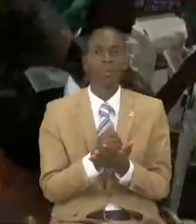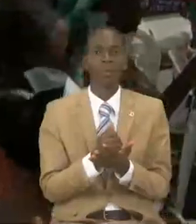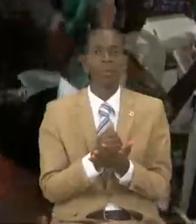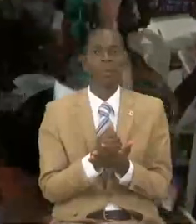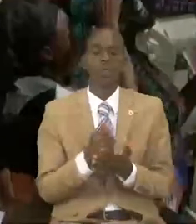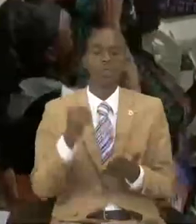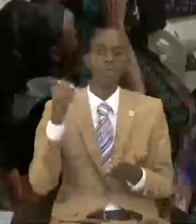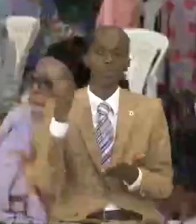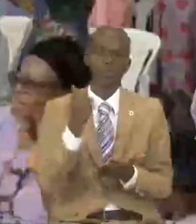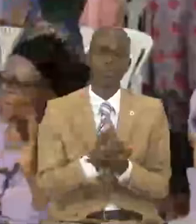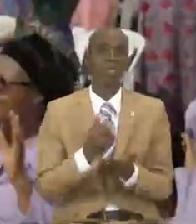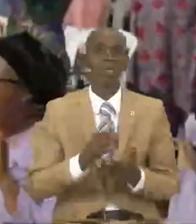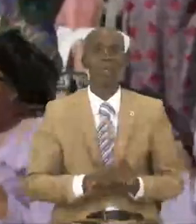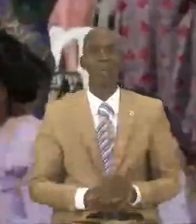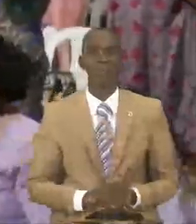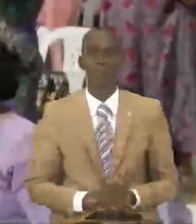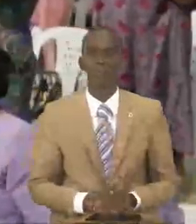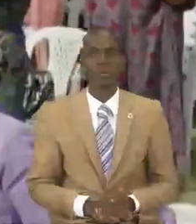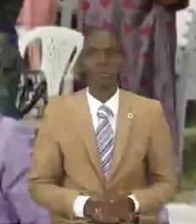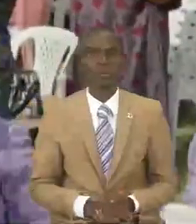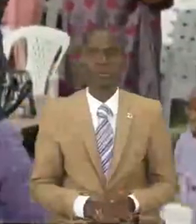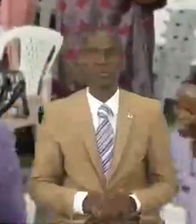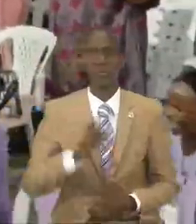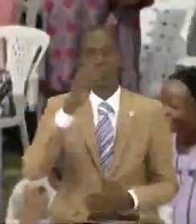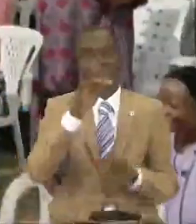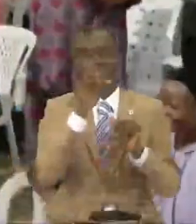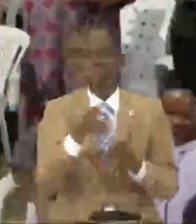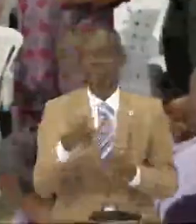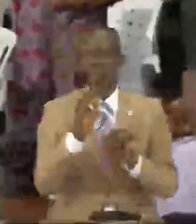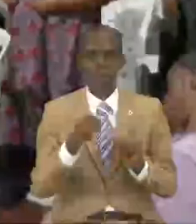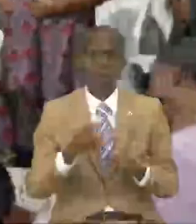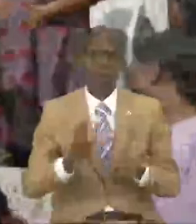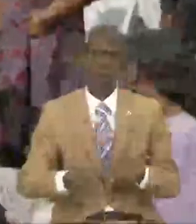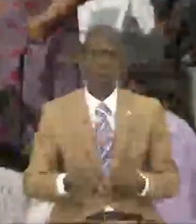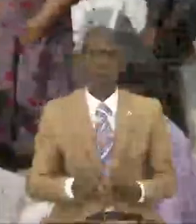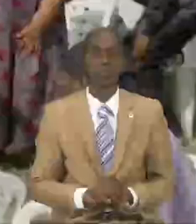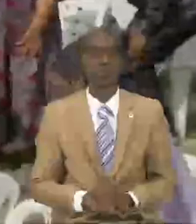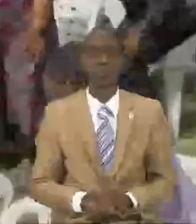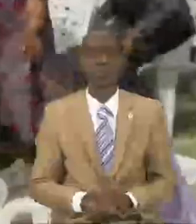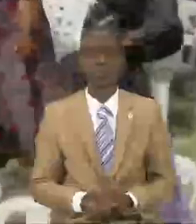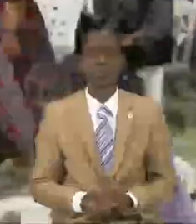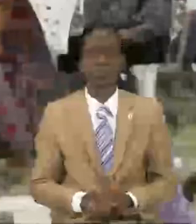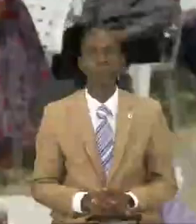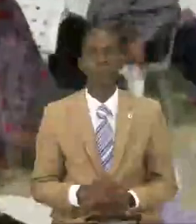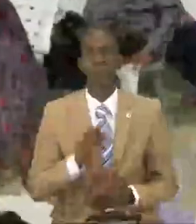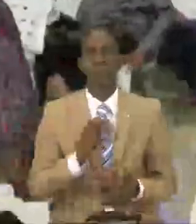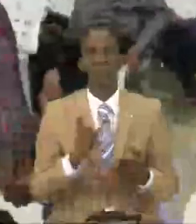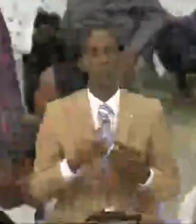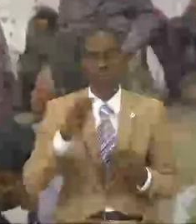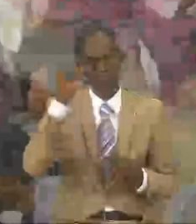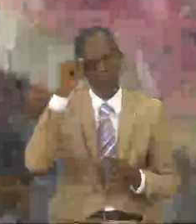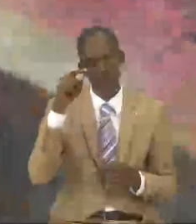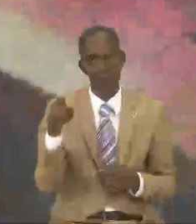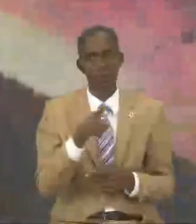Donnez-moi un bon amen. Que Dieu vous bénisse. Pouvez vous asseoir. Dieu veut vous rappeler une